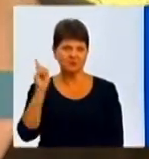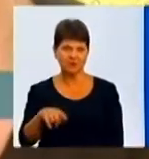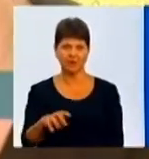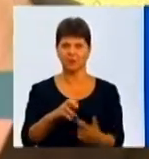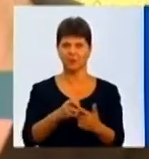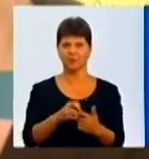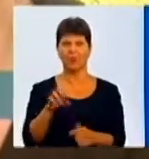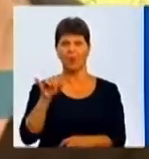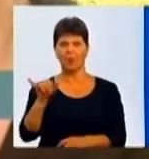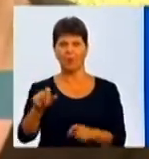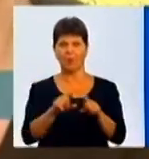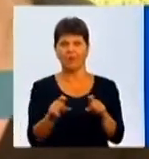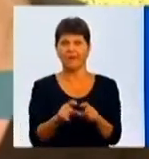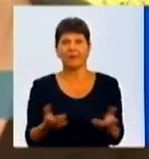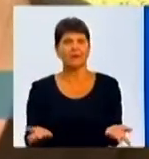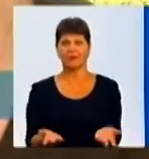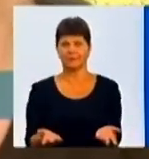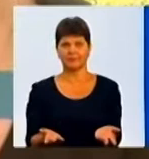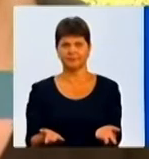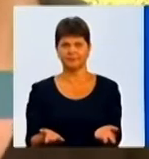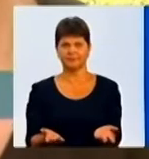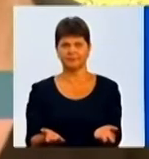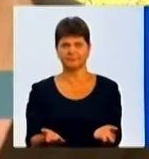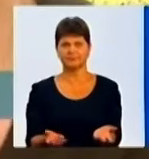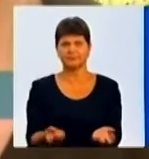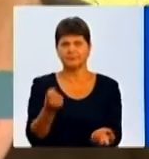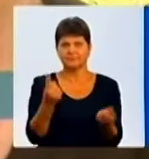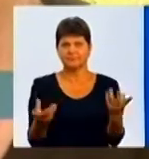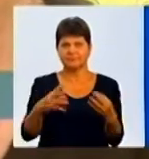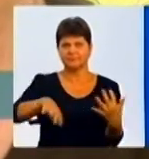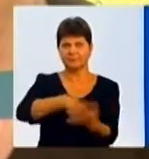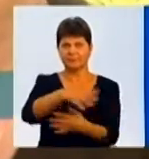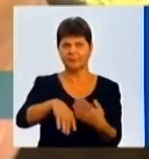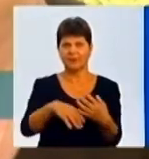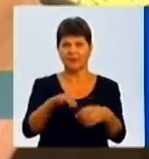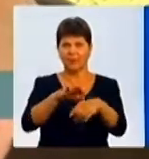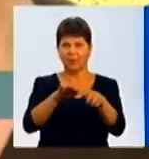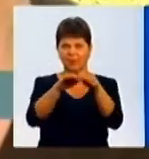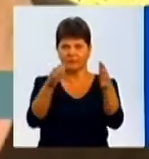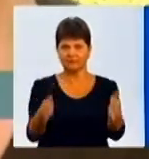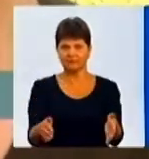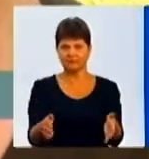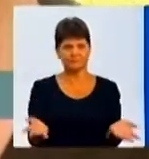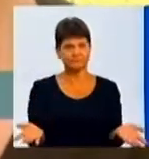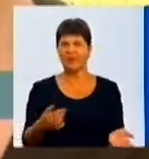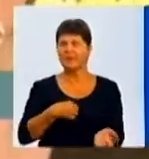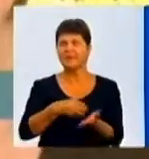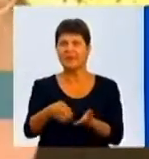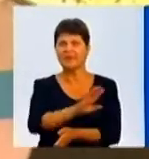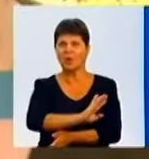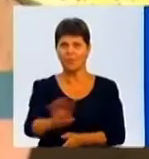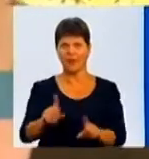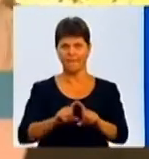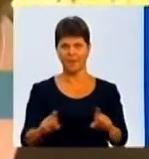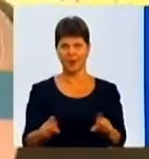в магазинах які? Хто знає, що там намішано, якщо не пленкою закрити. Не купую у магазинах.